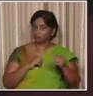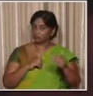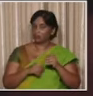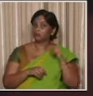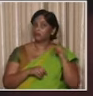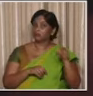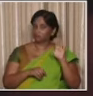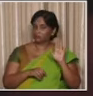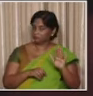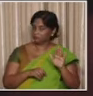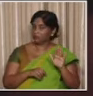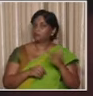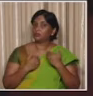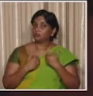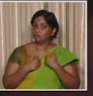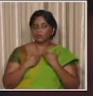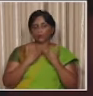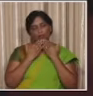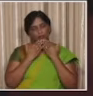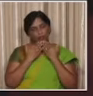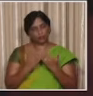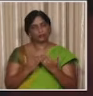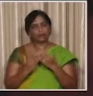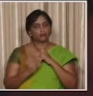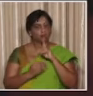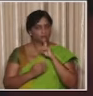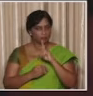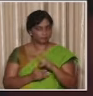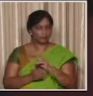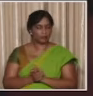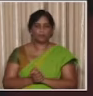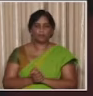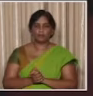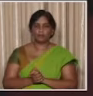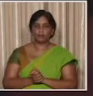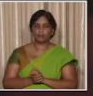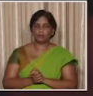ඒ වෙනුවෙන් අපගේ ස්තුතිය ප්‍රකාශ කරනවා.